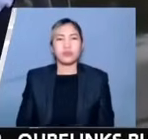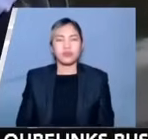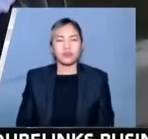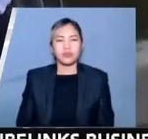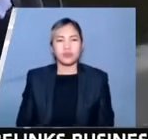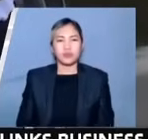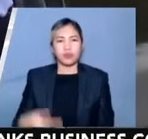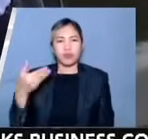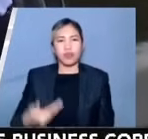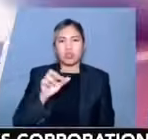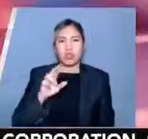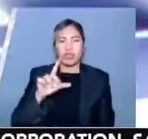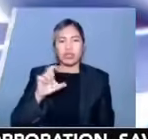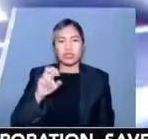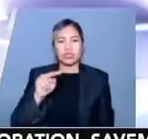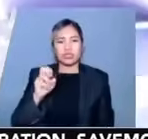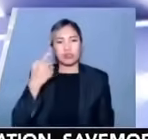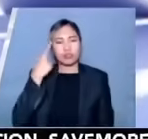integrated